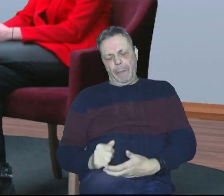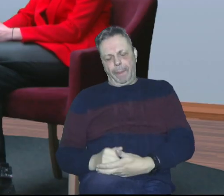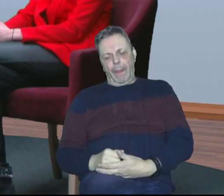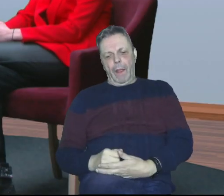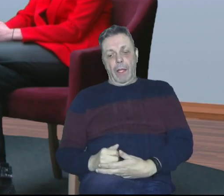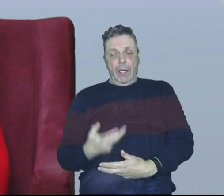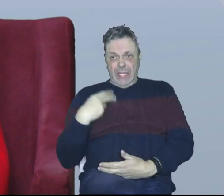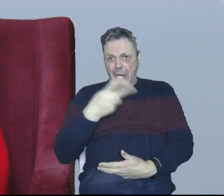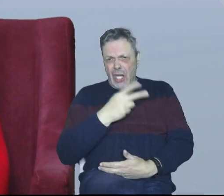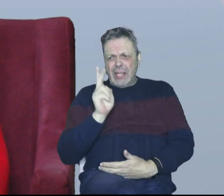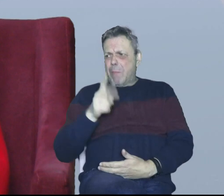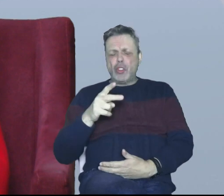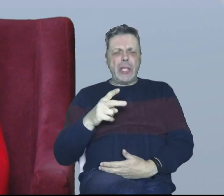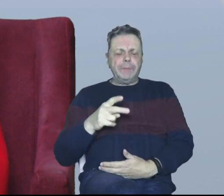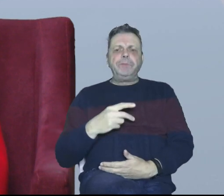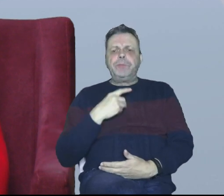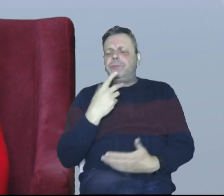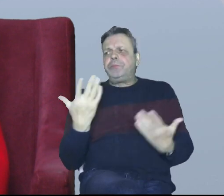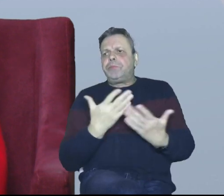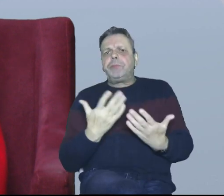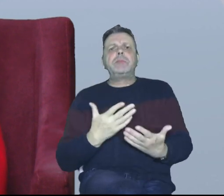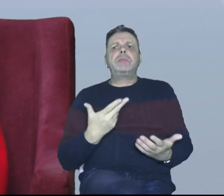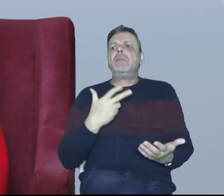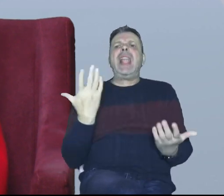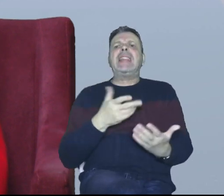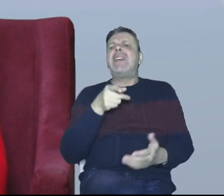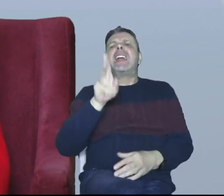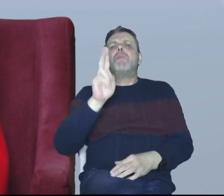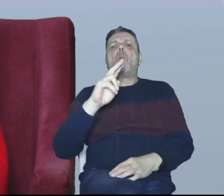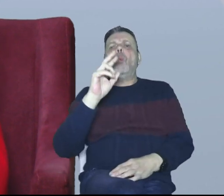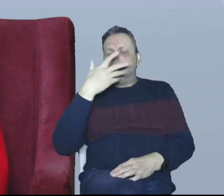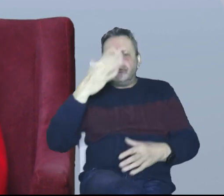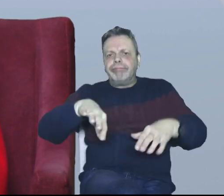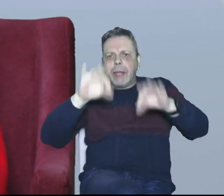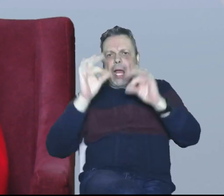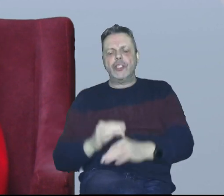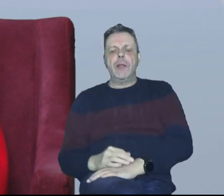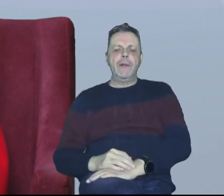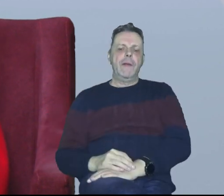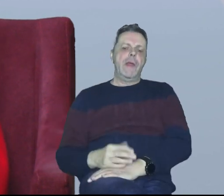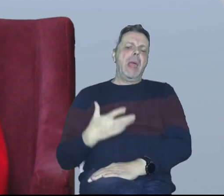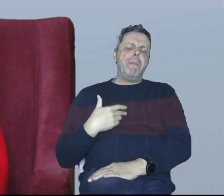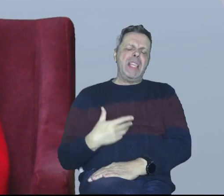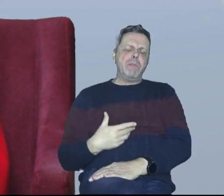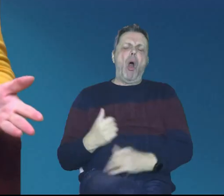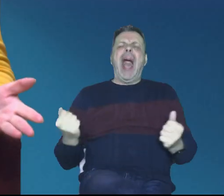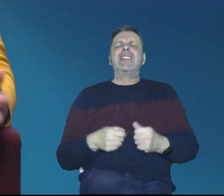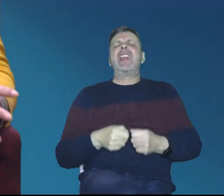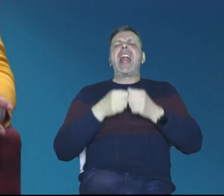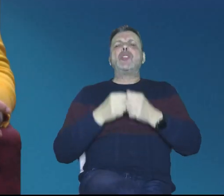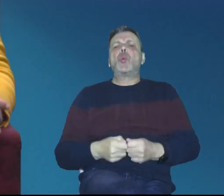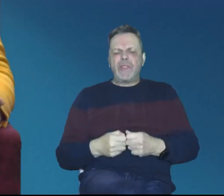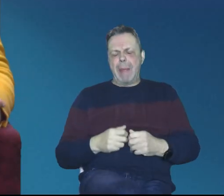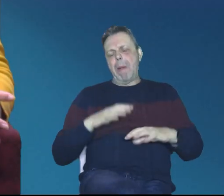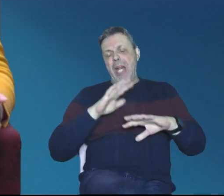je. Za naše gledatelje možda možete nam otkriti gdje oni mogu saznati kada i gdje vas mogu potražiti? Dosta smo aktivni na